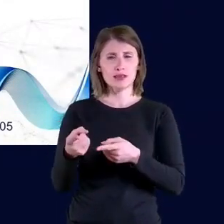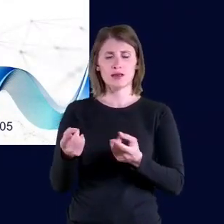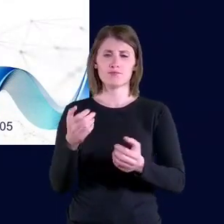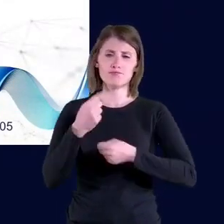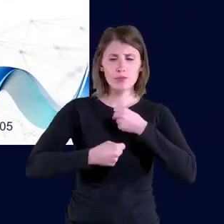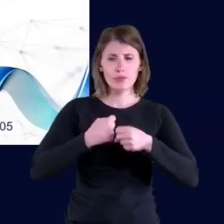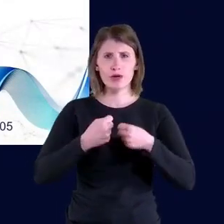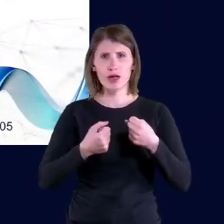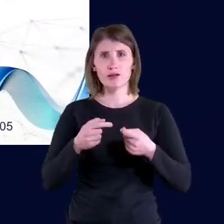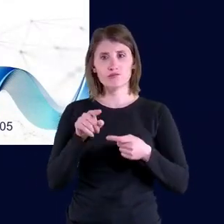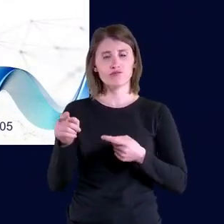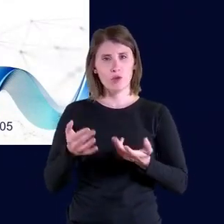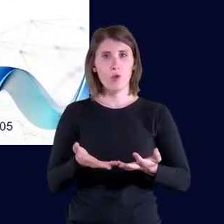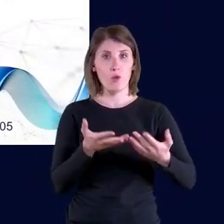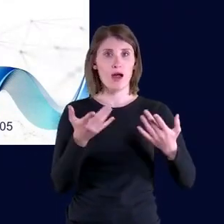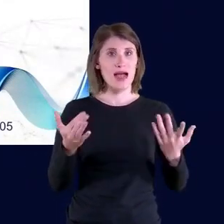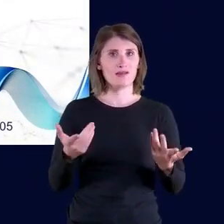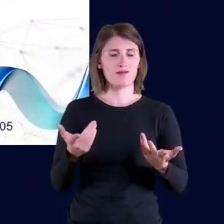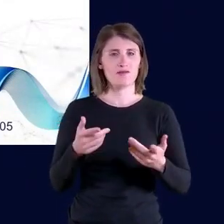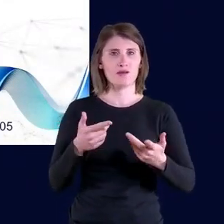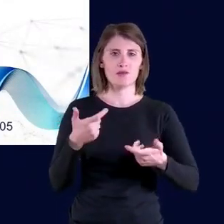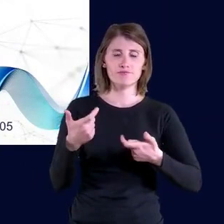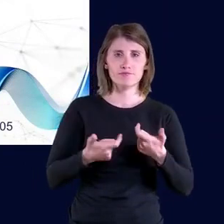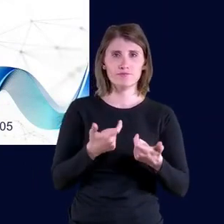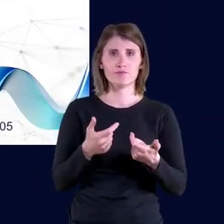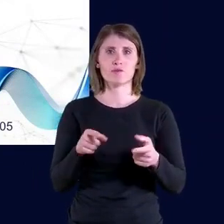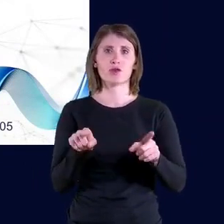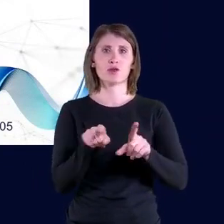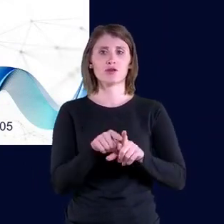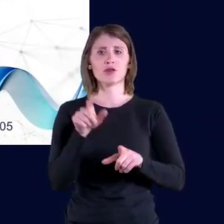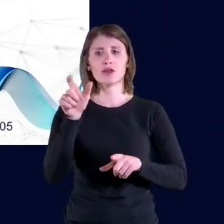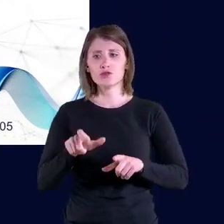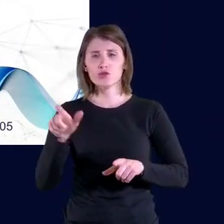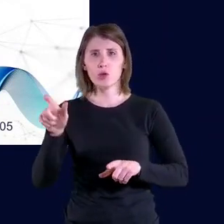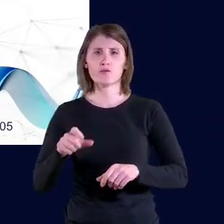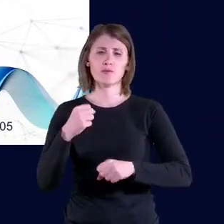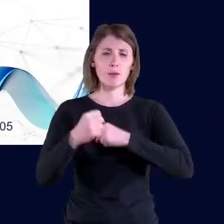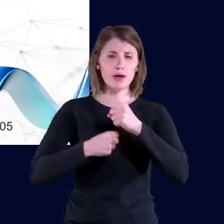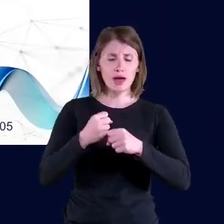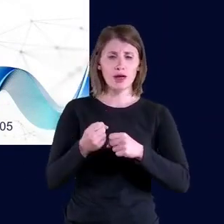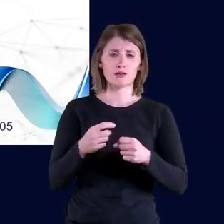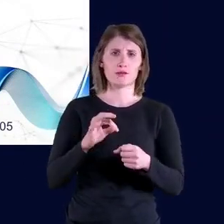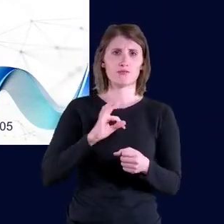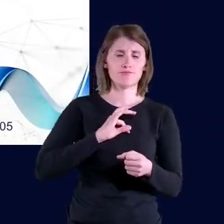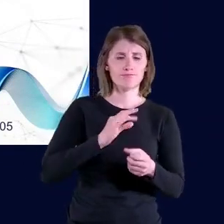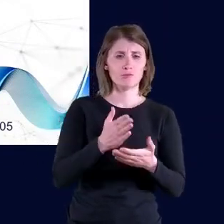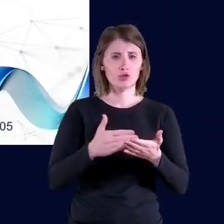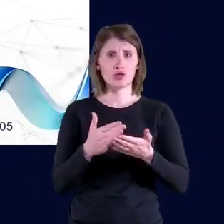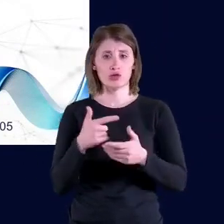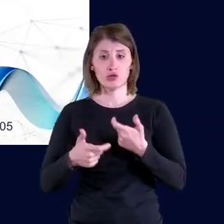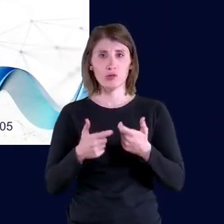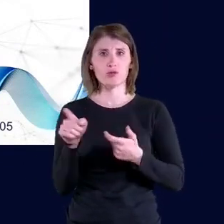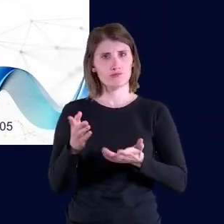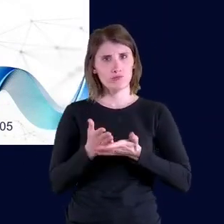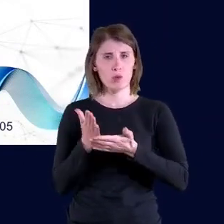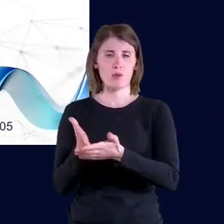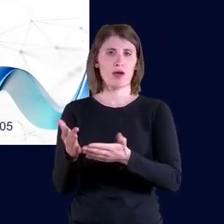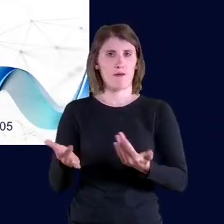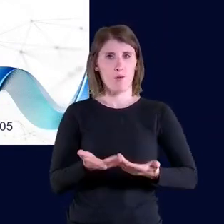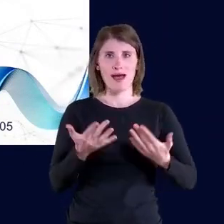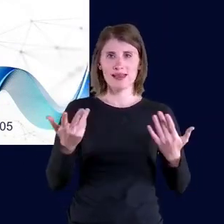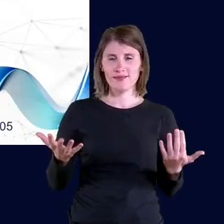z całym procesem wspomaga pracę użytkowników wykonywaniu przydzielonych im czynności oraz